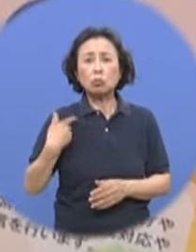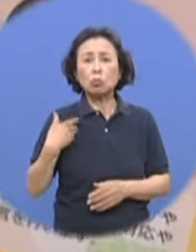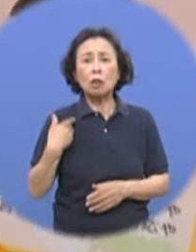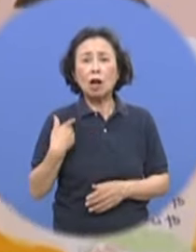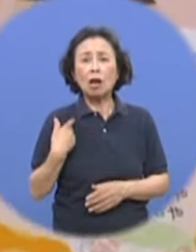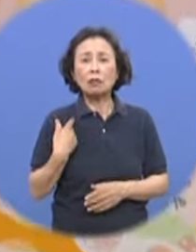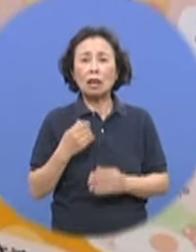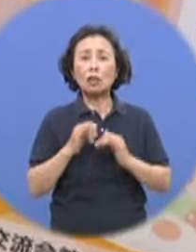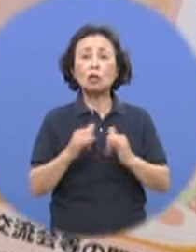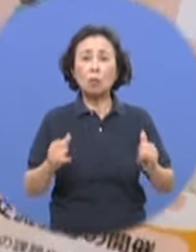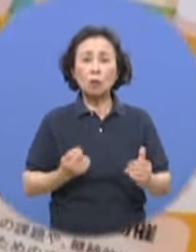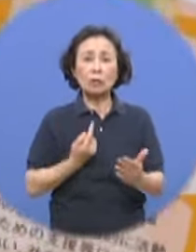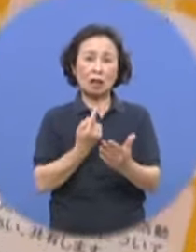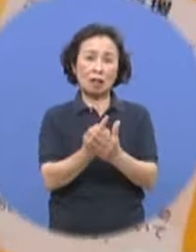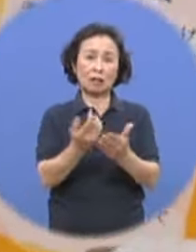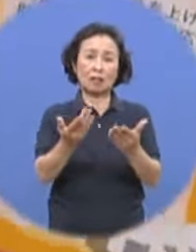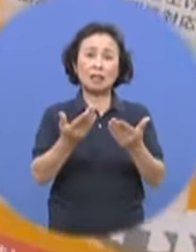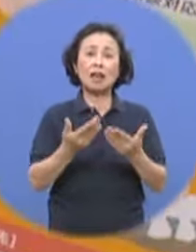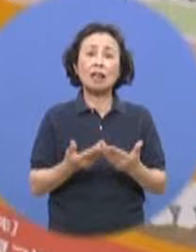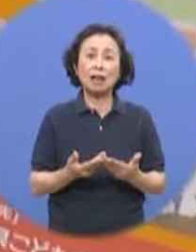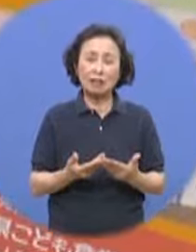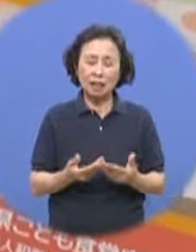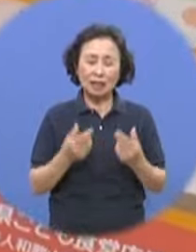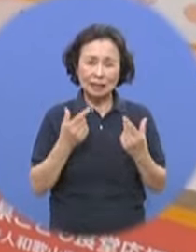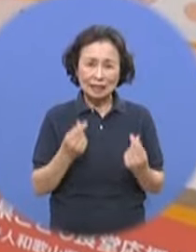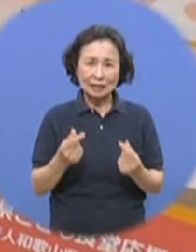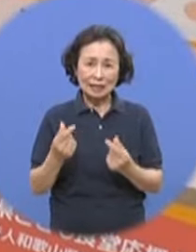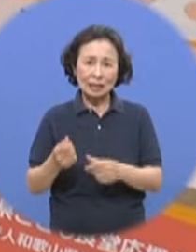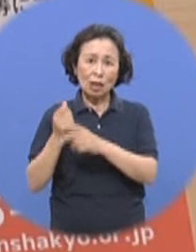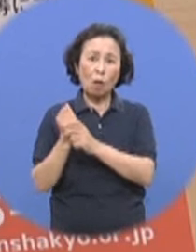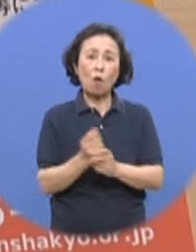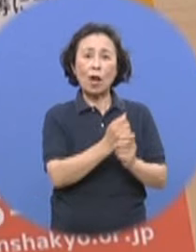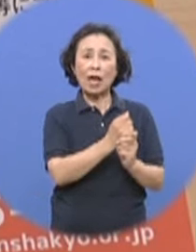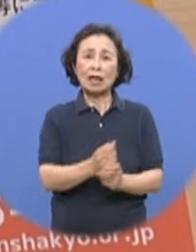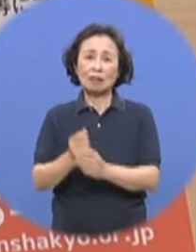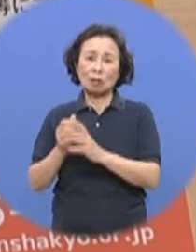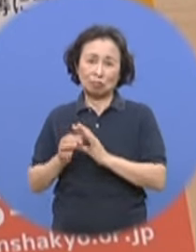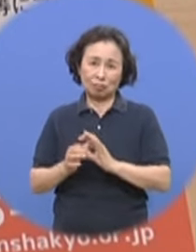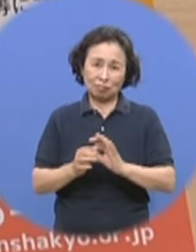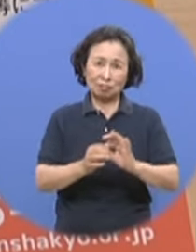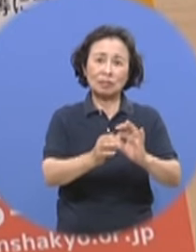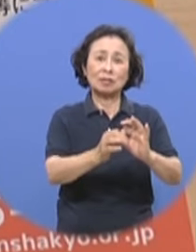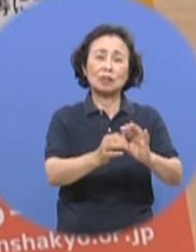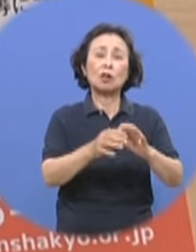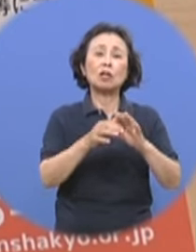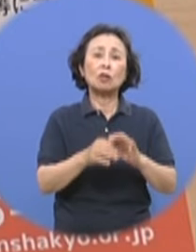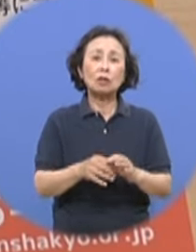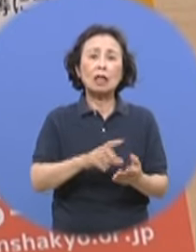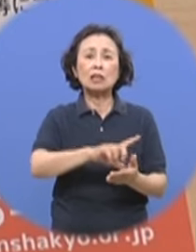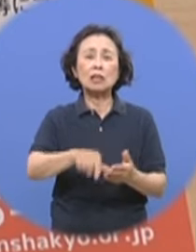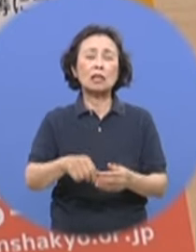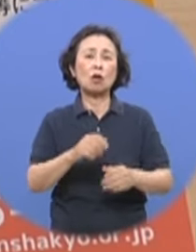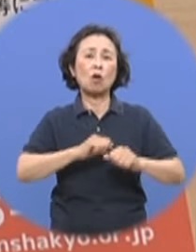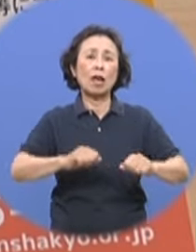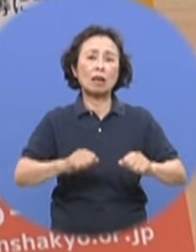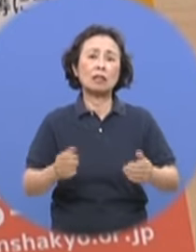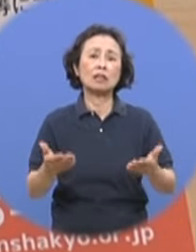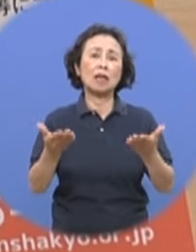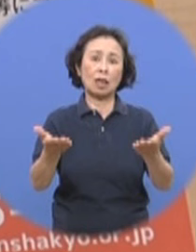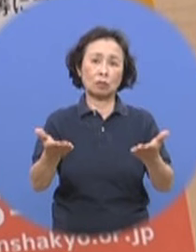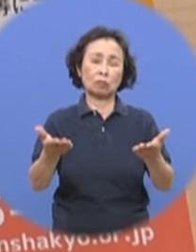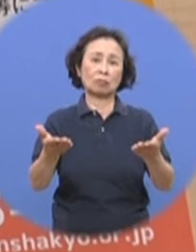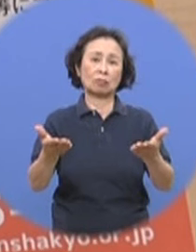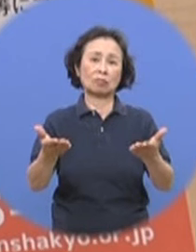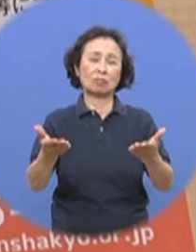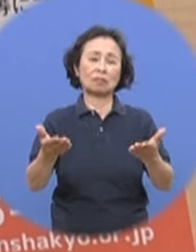入っていただいてですね、そしてしっかり応援してそれを持続的にやっていくことによって地域を元気にしていく、そんな思いでこ